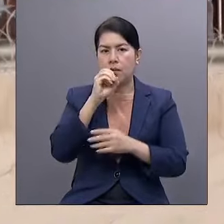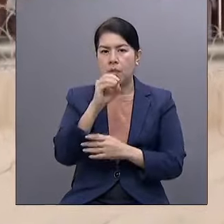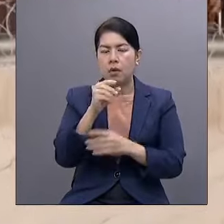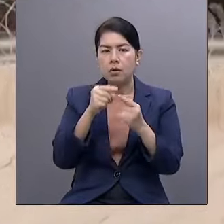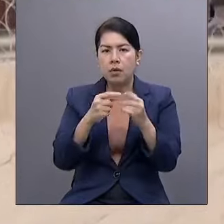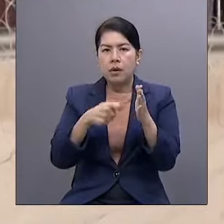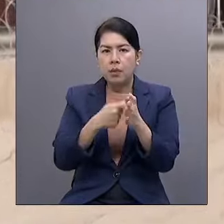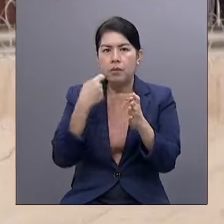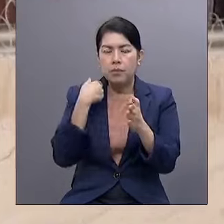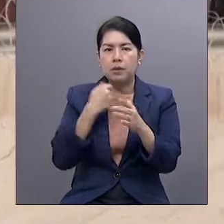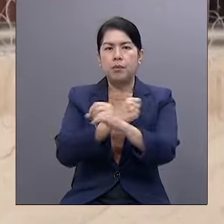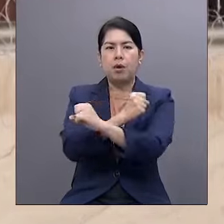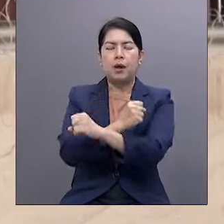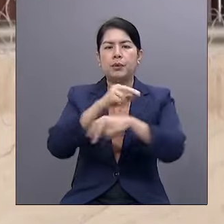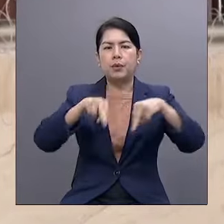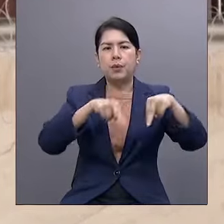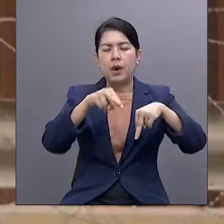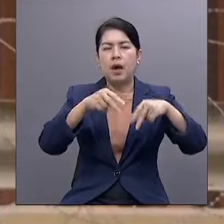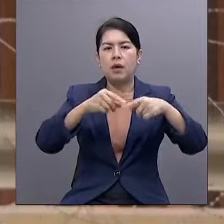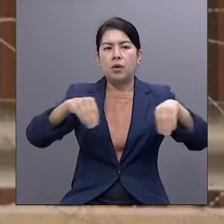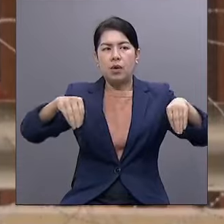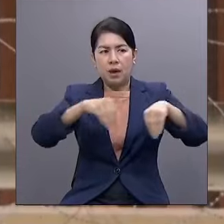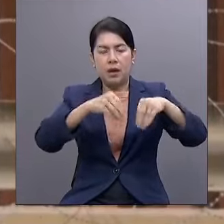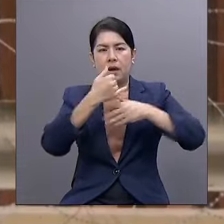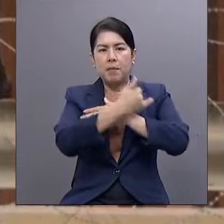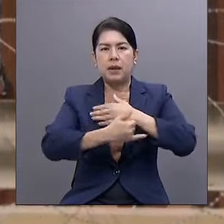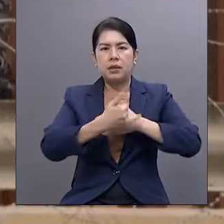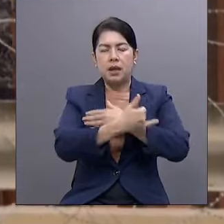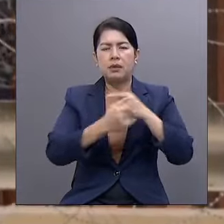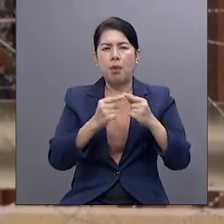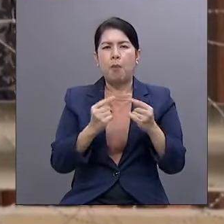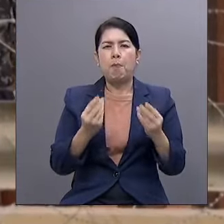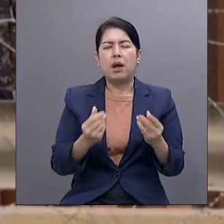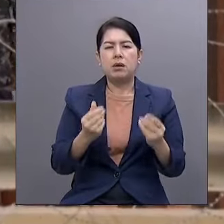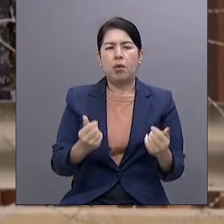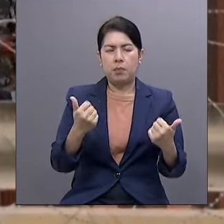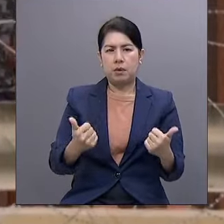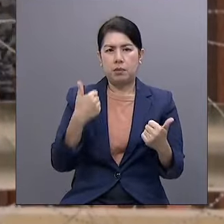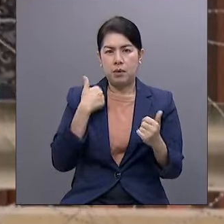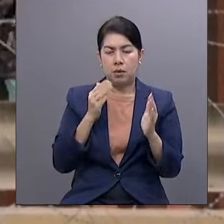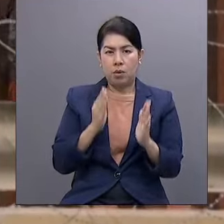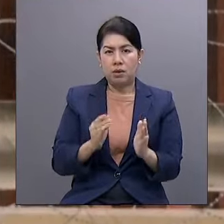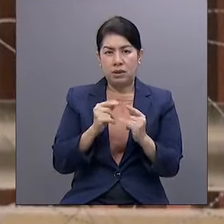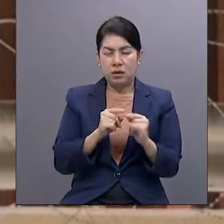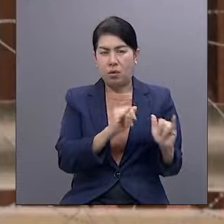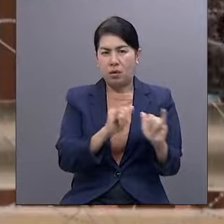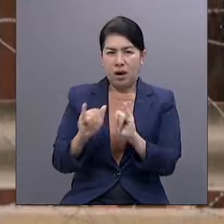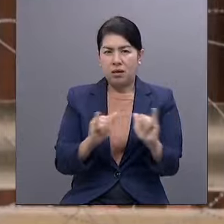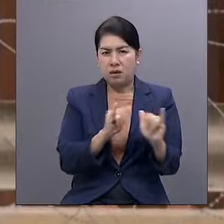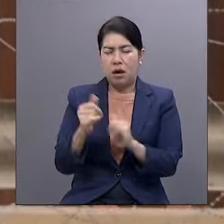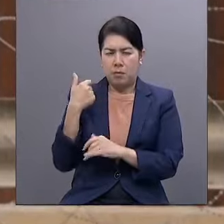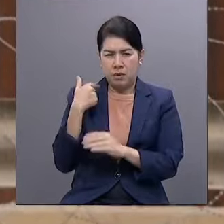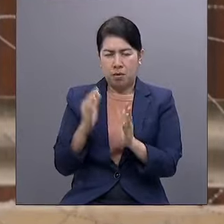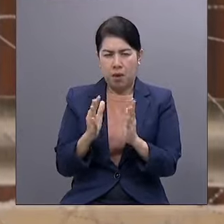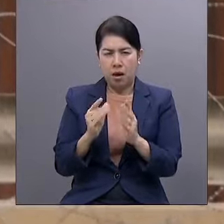มแดนที่ติดกับเม็กซิโกหลังจากตัวเลขผู้อพยพเพิ่มสูงขึ้นทำสถิติแต่ตัวเลขนี้สูงมาก